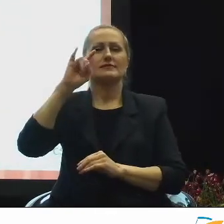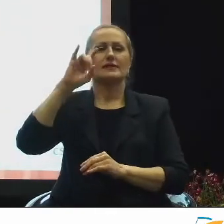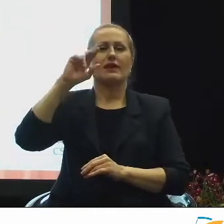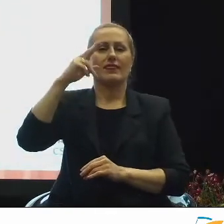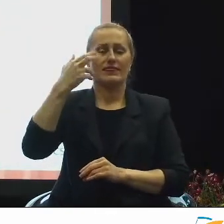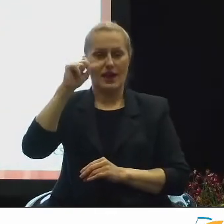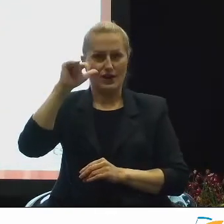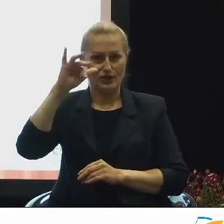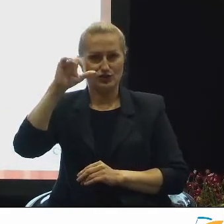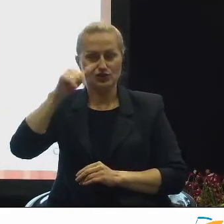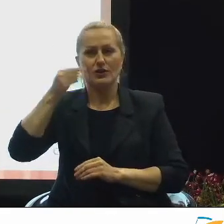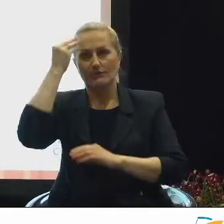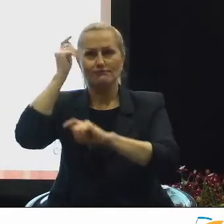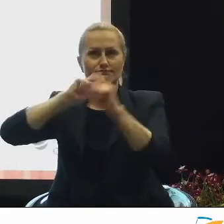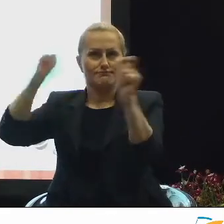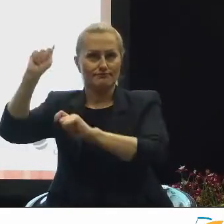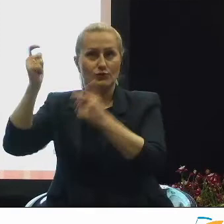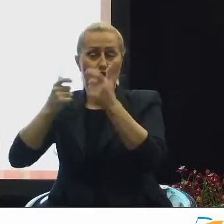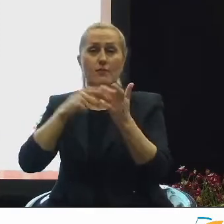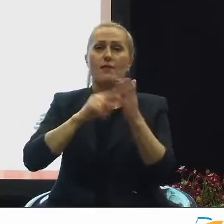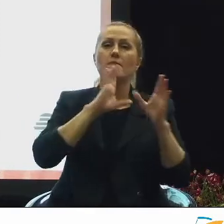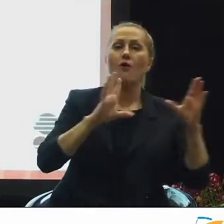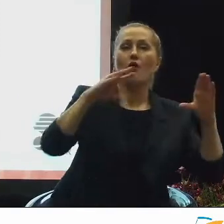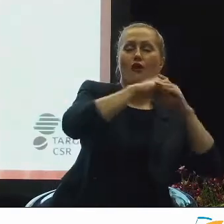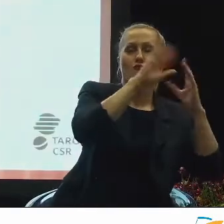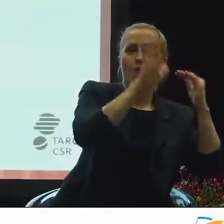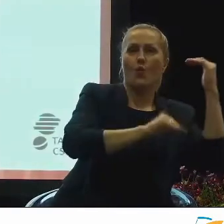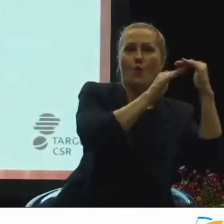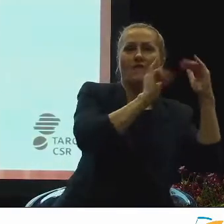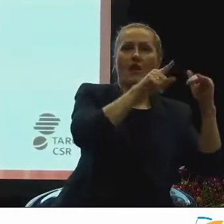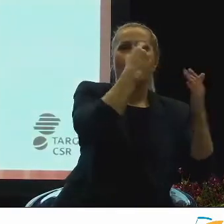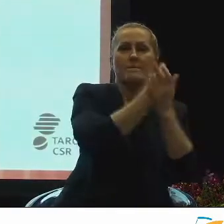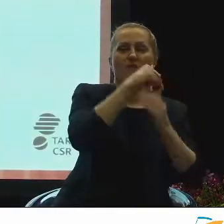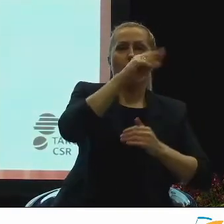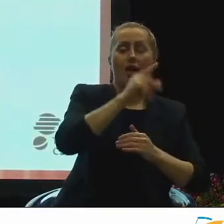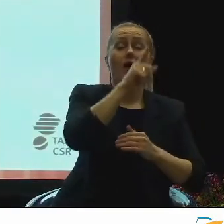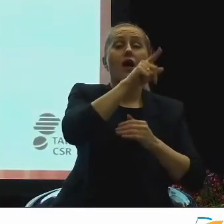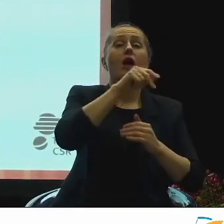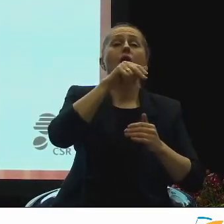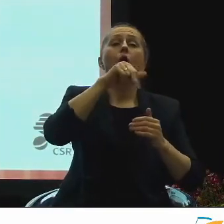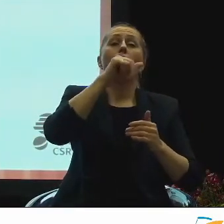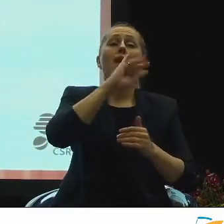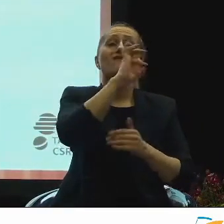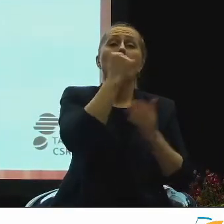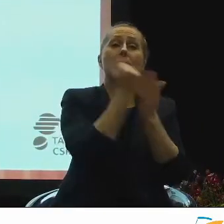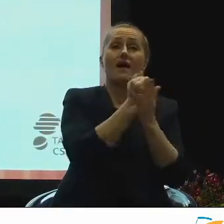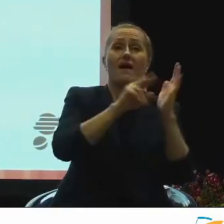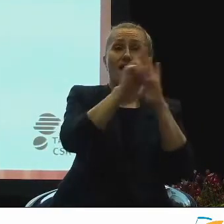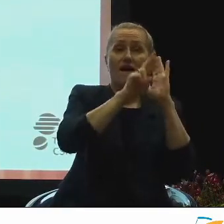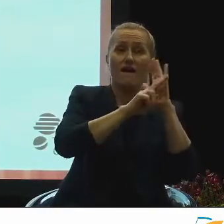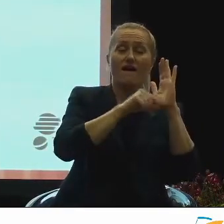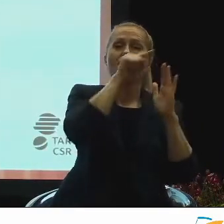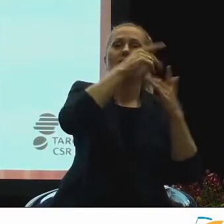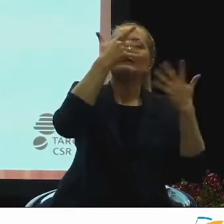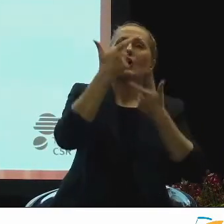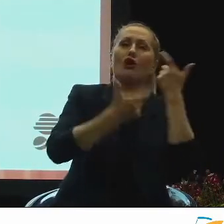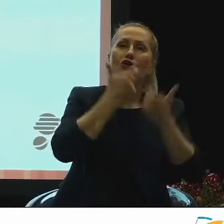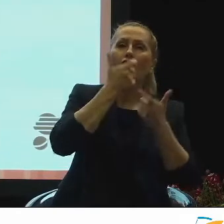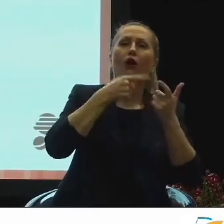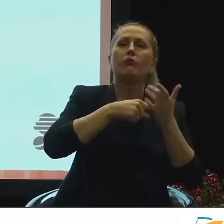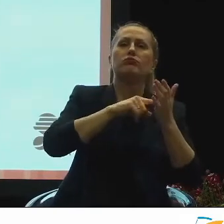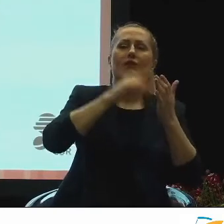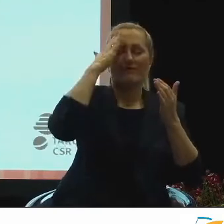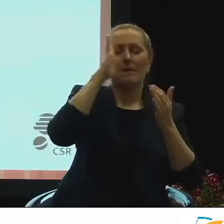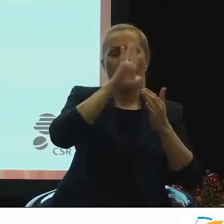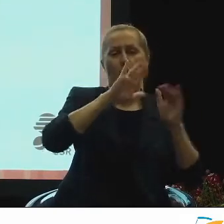tak szerokim, jak szerokie jest prawo unijne. Myślę, że ustawodawca unijny w ten sposób chciał, kierując się tymi ograniczonymi